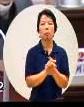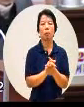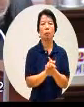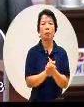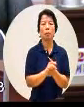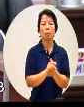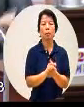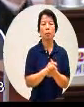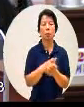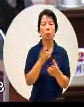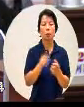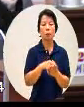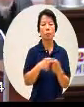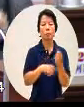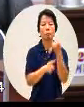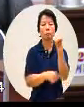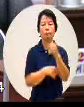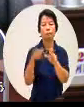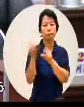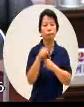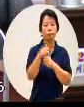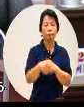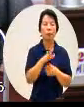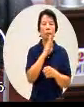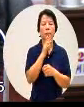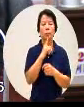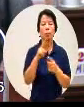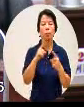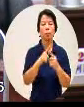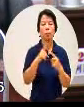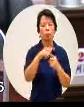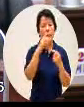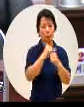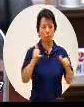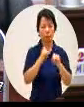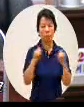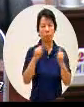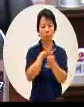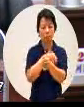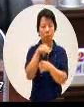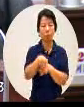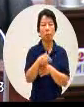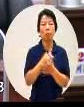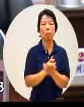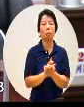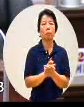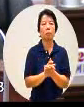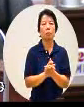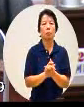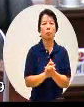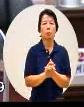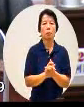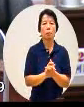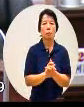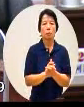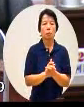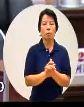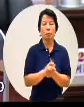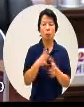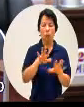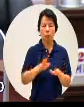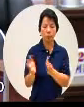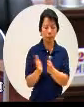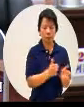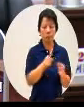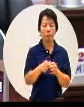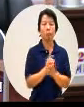依法行政咱是人民的開幕下一項接下來我來談理念的